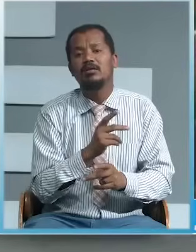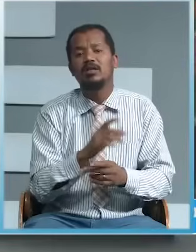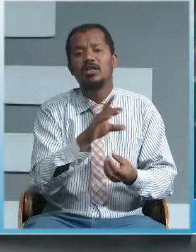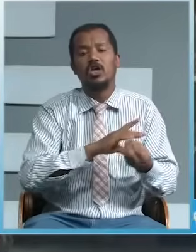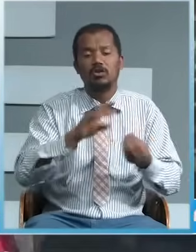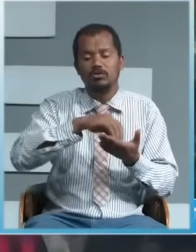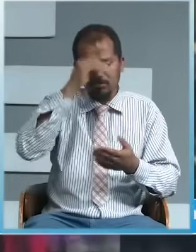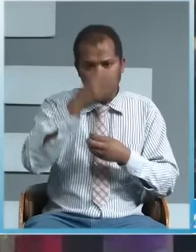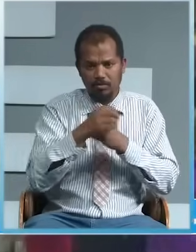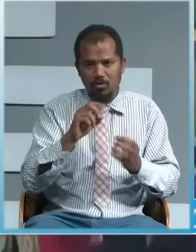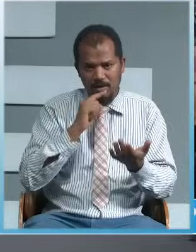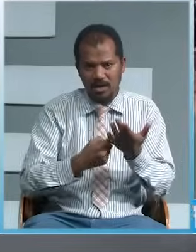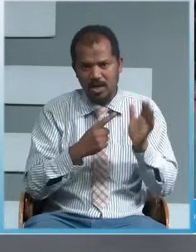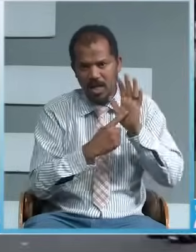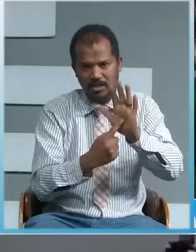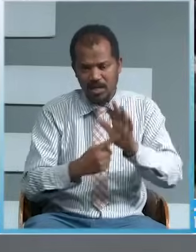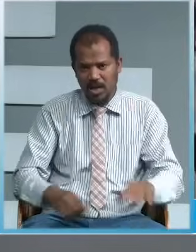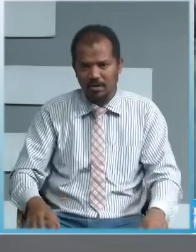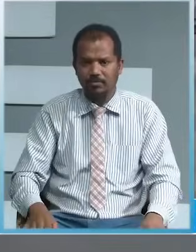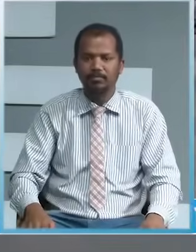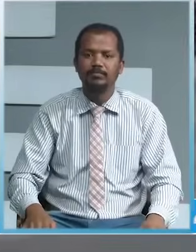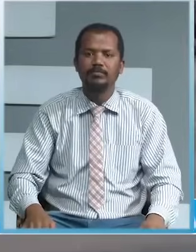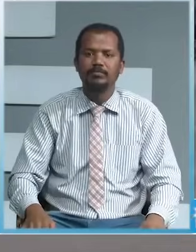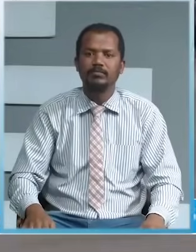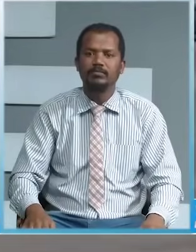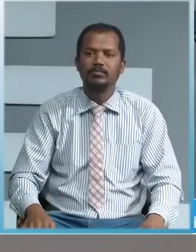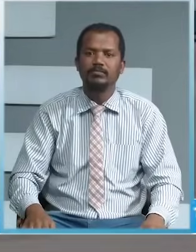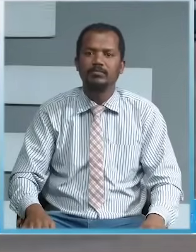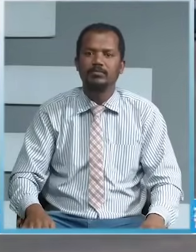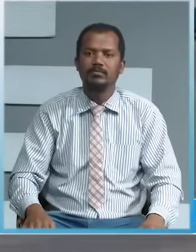እንደሚጠበቅ የክልሉ ትምህርት ቢሮ መረጃ ያሳያል።